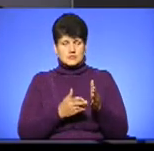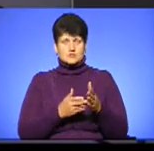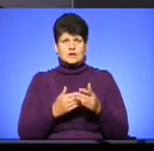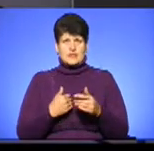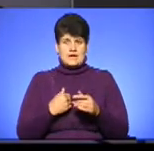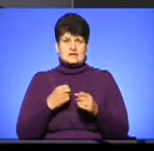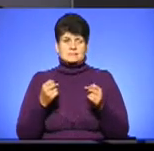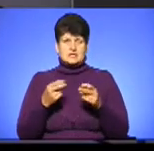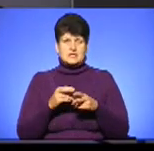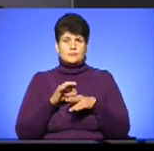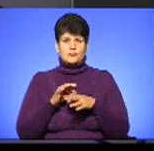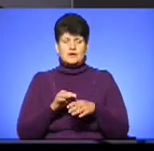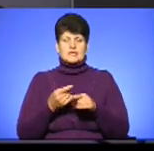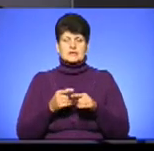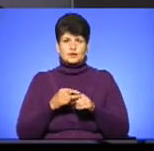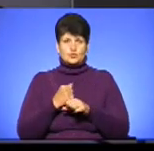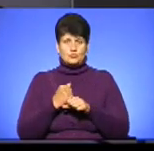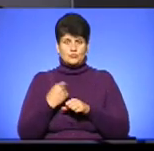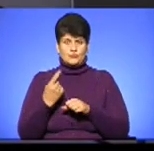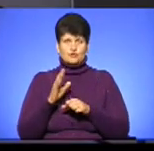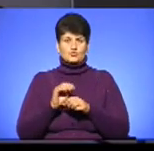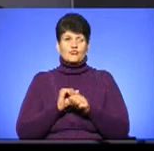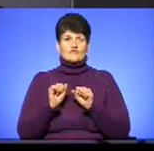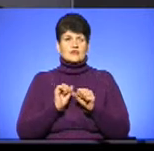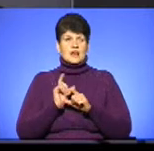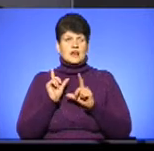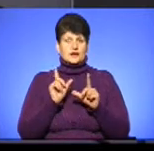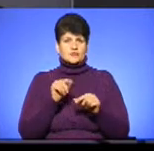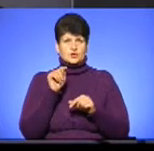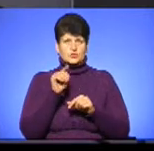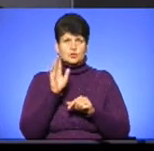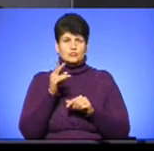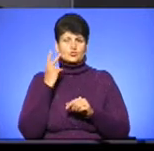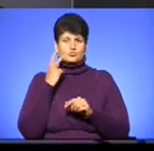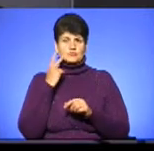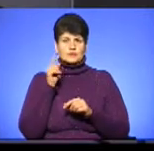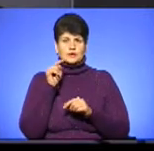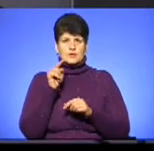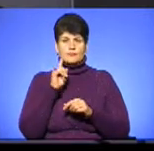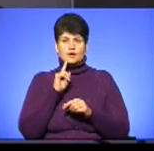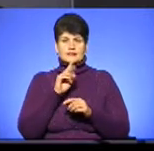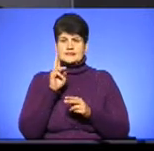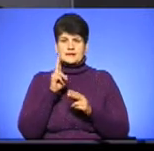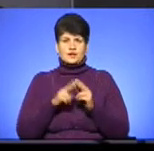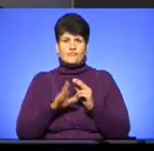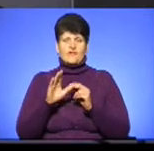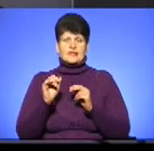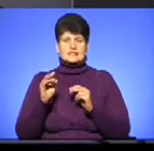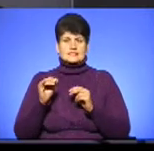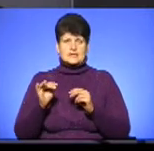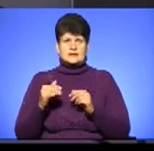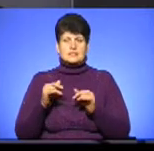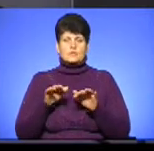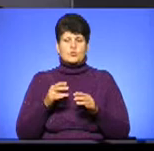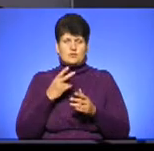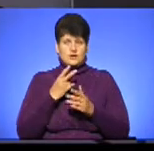який відповідає за проведення тої роботи області, буду відряджений туди і там буду передувати весь час, поки не буде завершена вакцинація. Яка моя буде місія, робота, так як